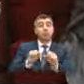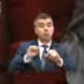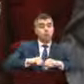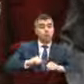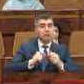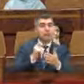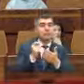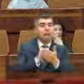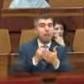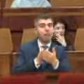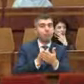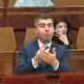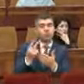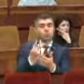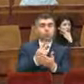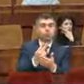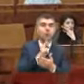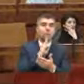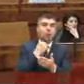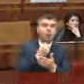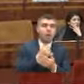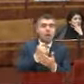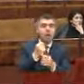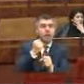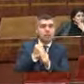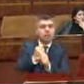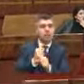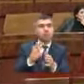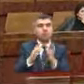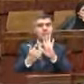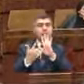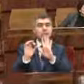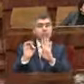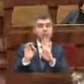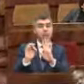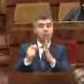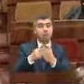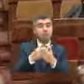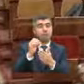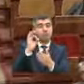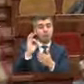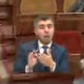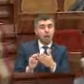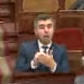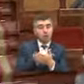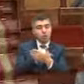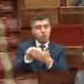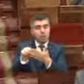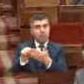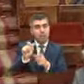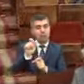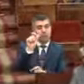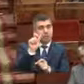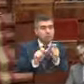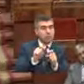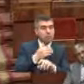جوج حوايج تقوم بها الحكومه. اولا 70% من خلال شراء الكهرباء من المنتجين الخواص